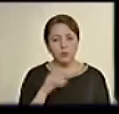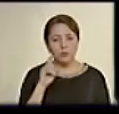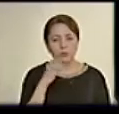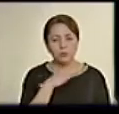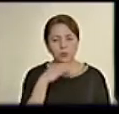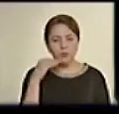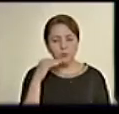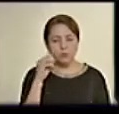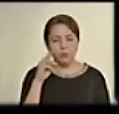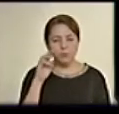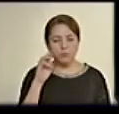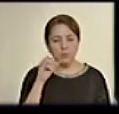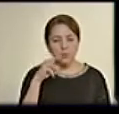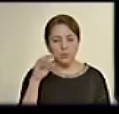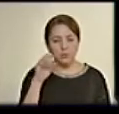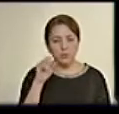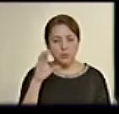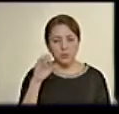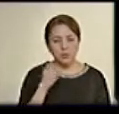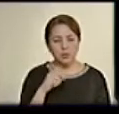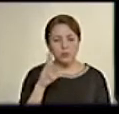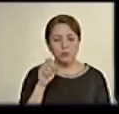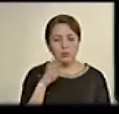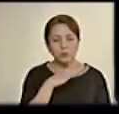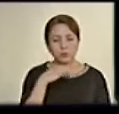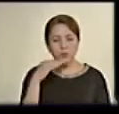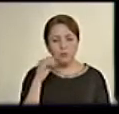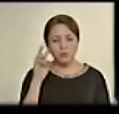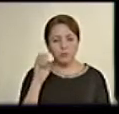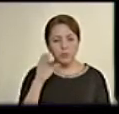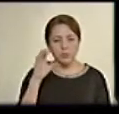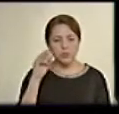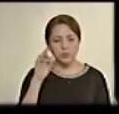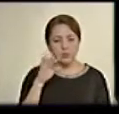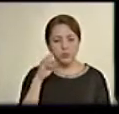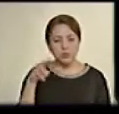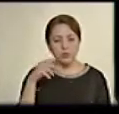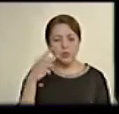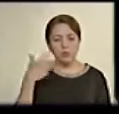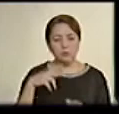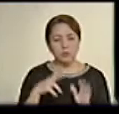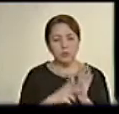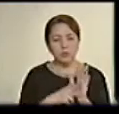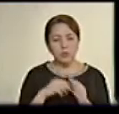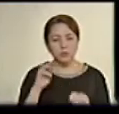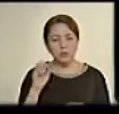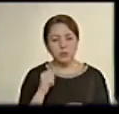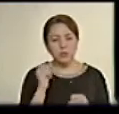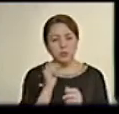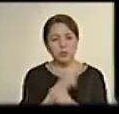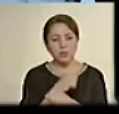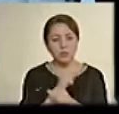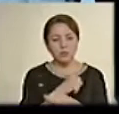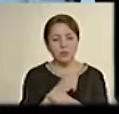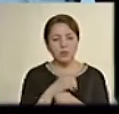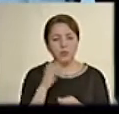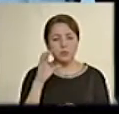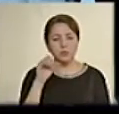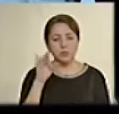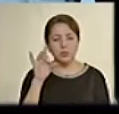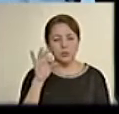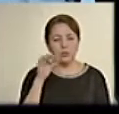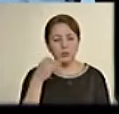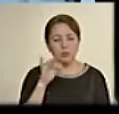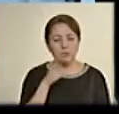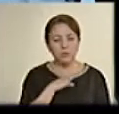ortiq madrasa, 300 dan ortiq masjid, 38 ta karvonsaroy. Mana bu karvonsaroy deyiladi aziz o'quvchilar.